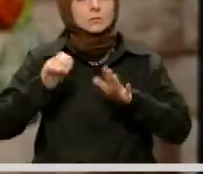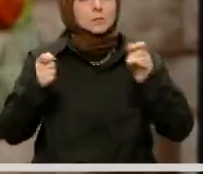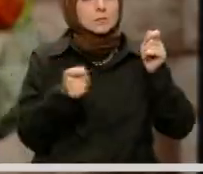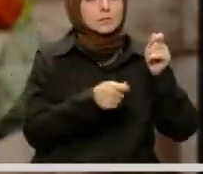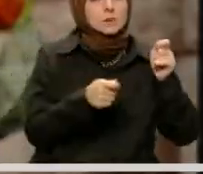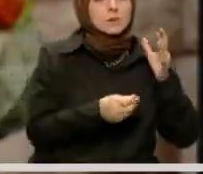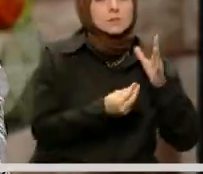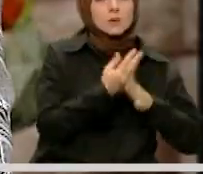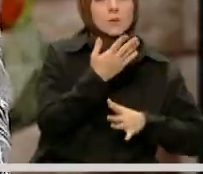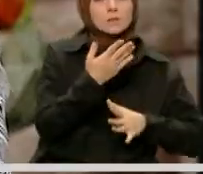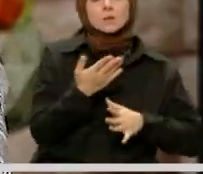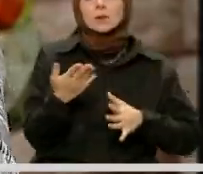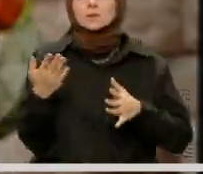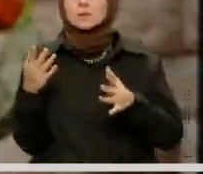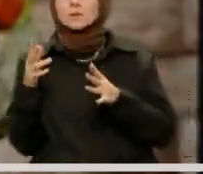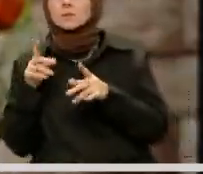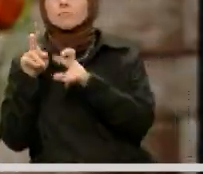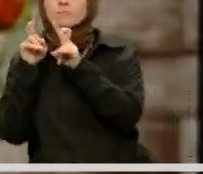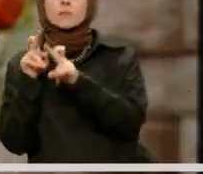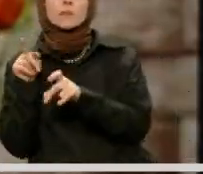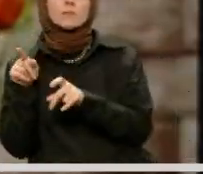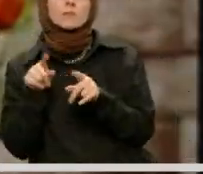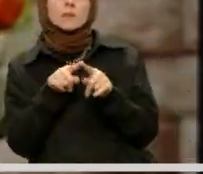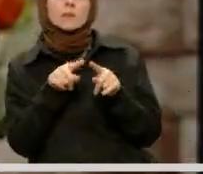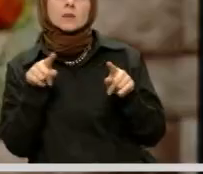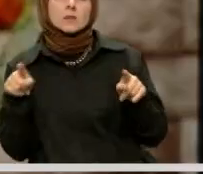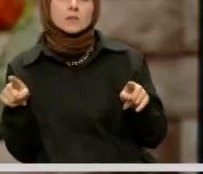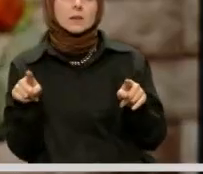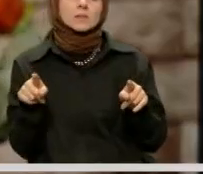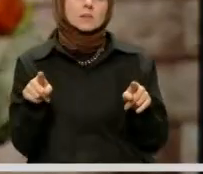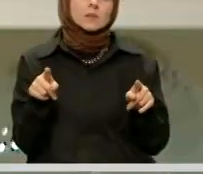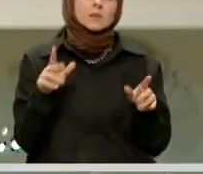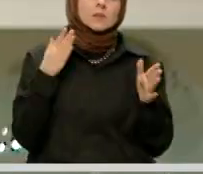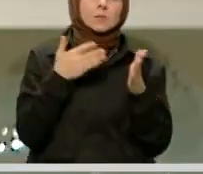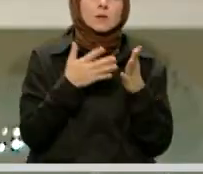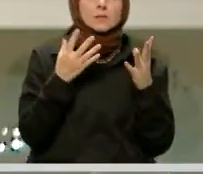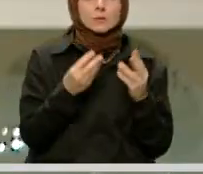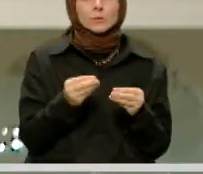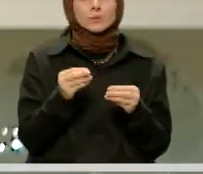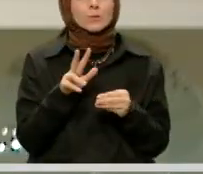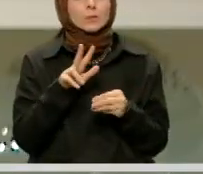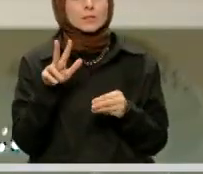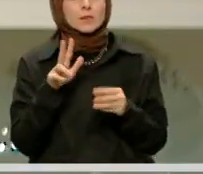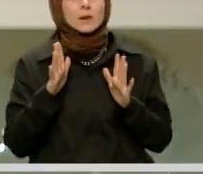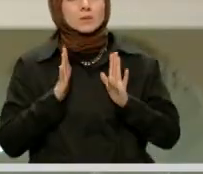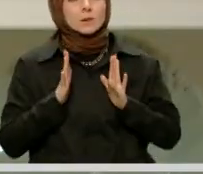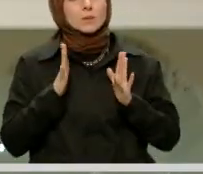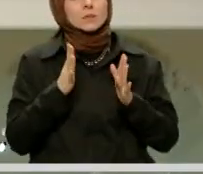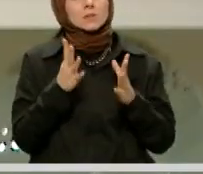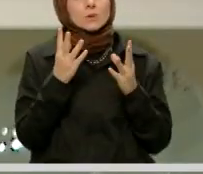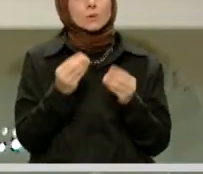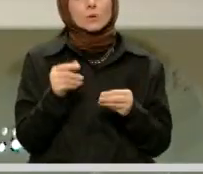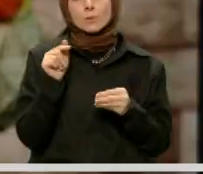iftara yetmedi teravihlere. Ya bakın teravihlerimiz, camilerimize bir güzellik geldi. Fark ediyor musunuz bilmiyorum. Kesinlikle. Ben burada